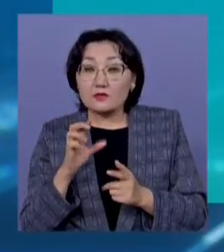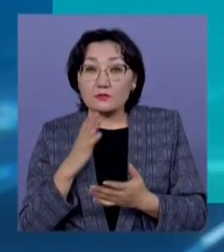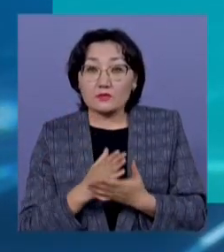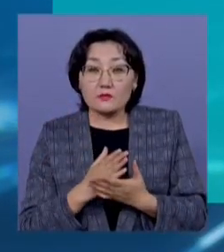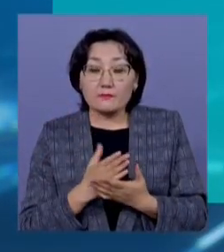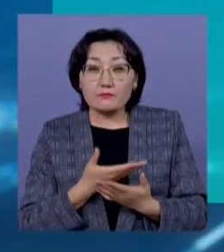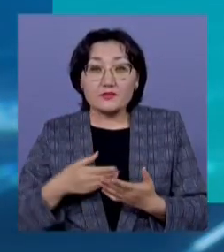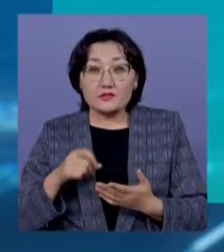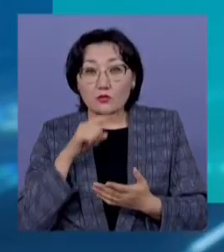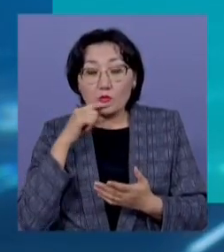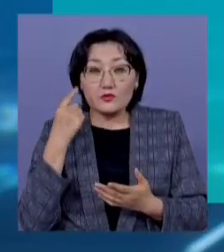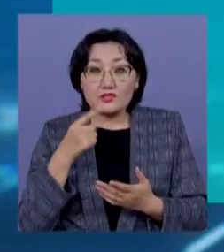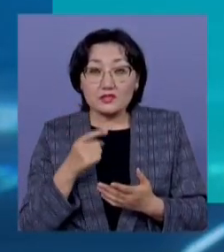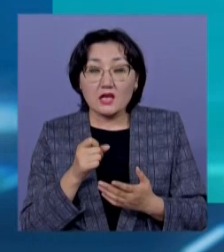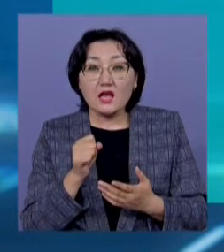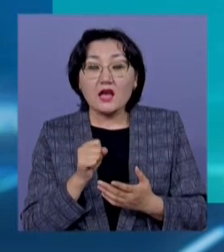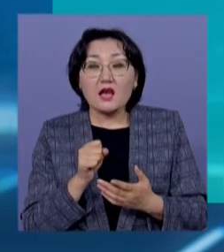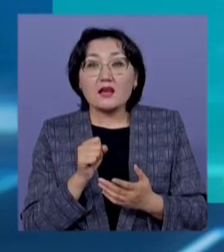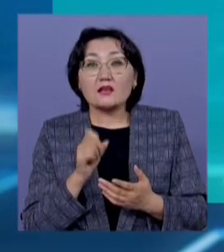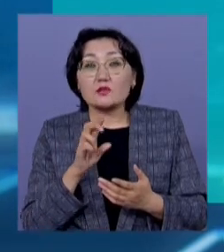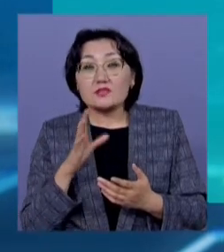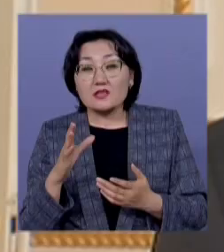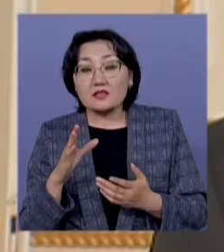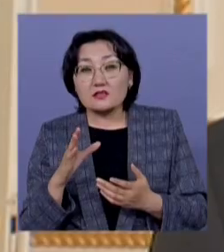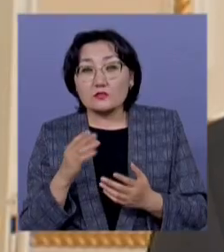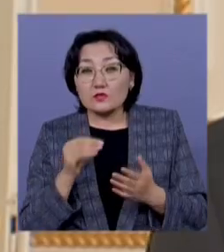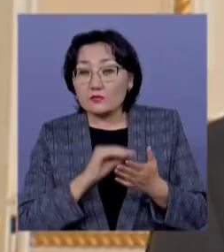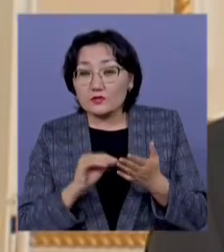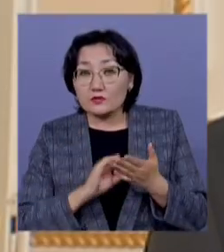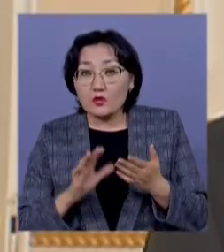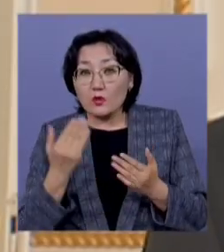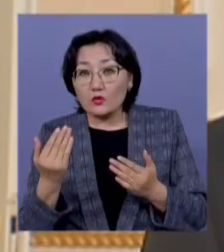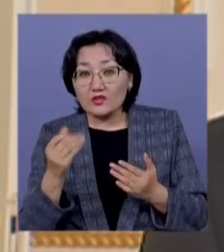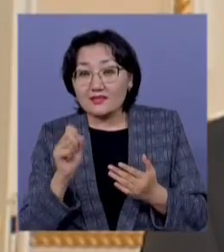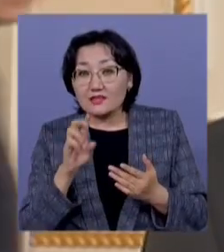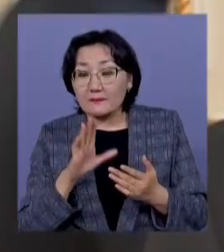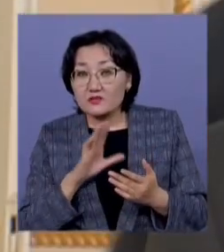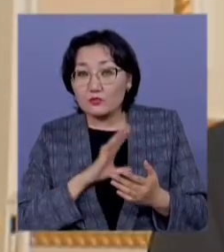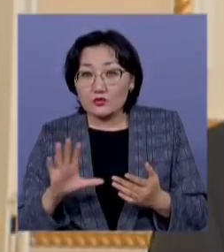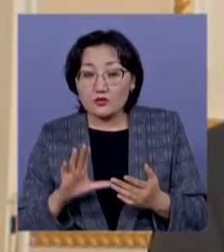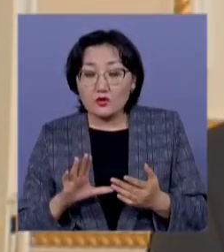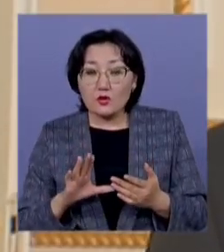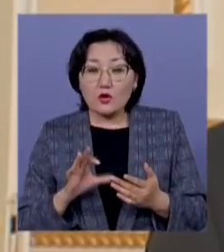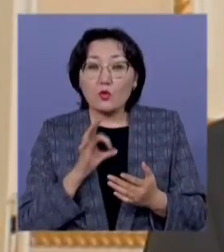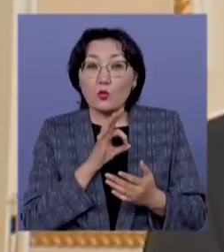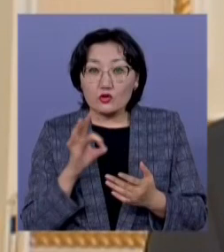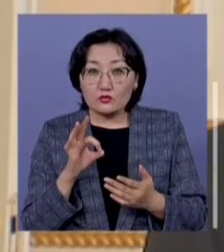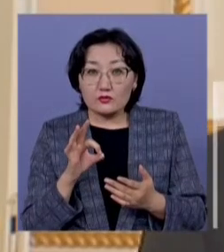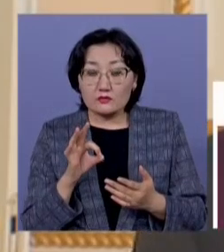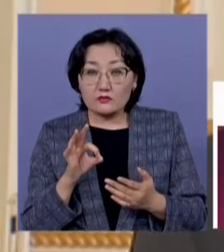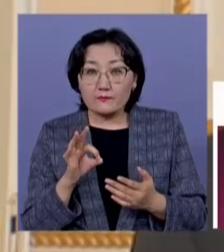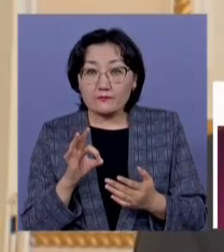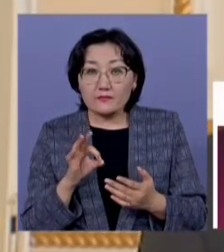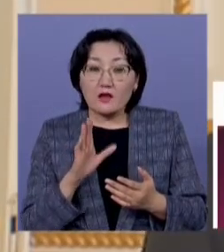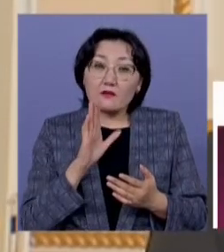тілінде кейбір дыбыстарымыз таңбаланбаған. Өйткені оларда ондай дыбыс болмағаннан кейін мынау о деген дыбысымыз мысалы. Оны